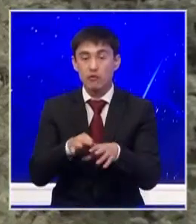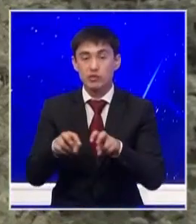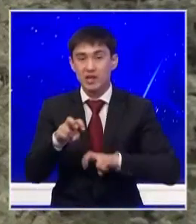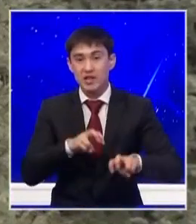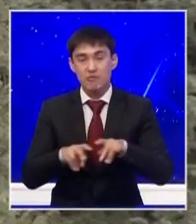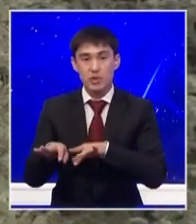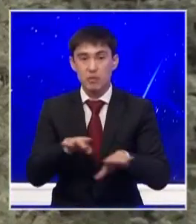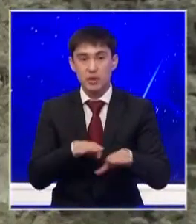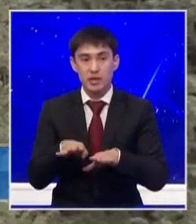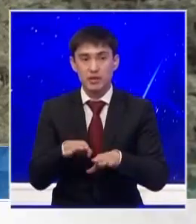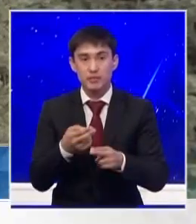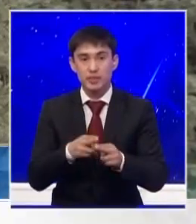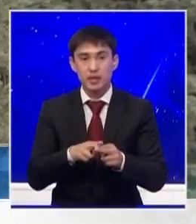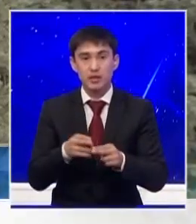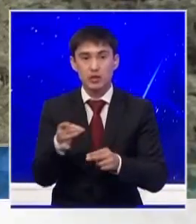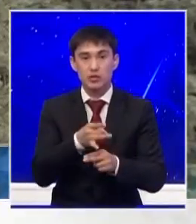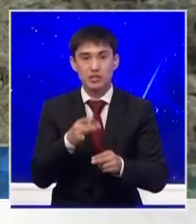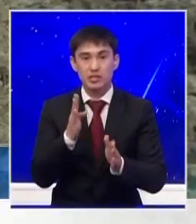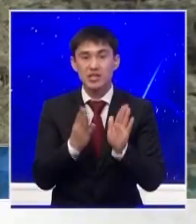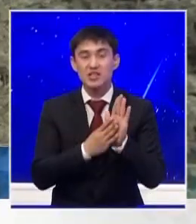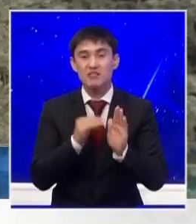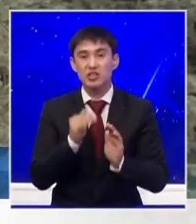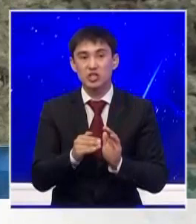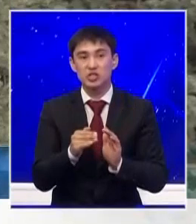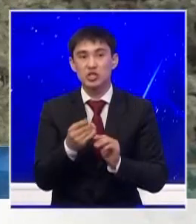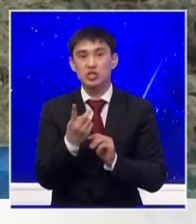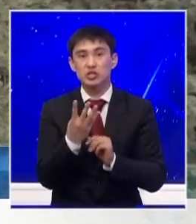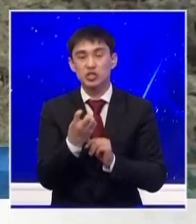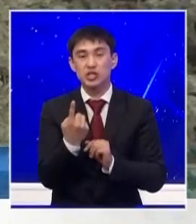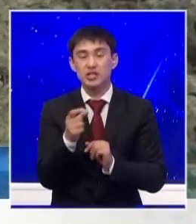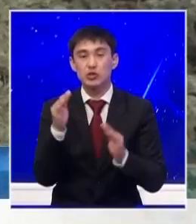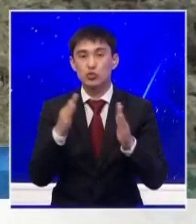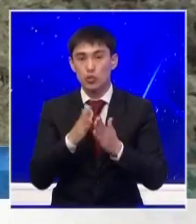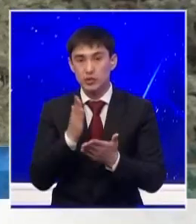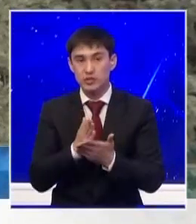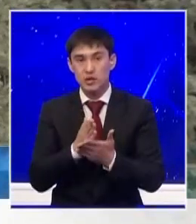а территория района имеется 9400 один дом